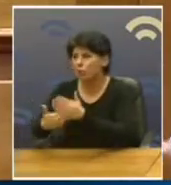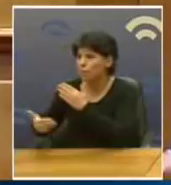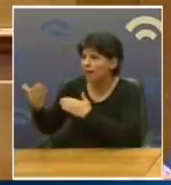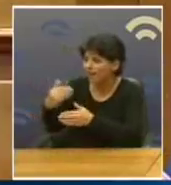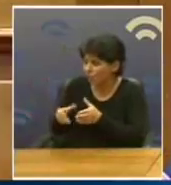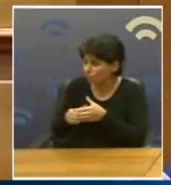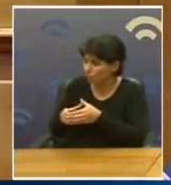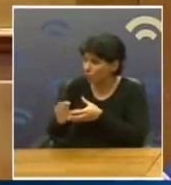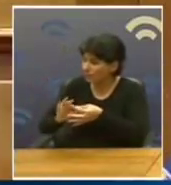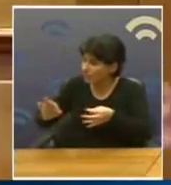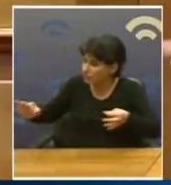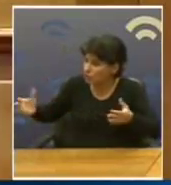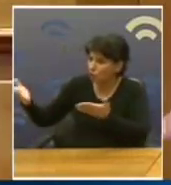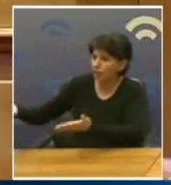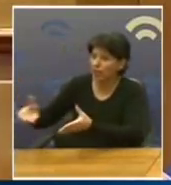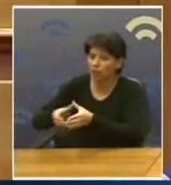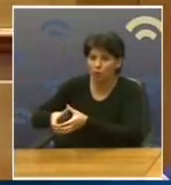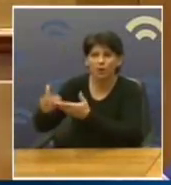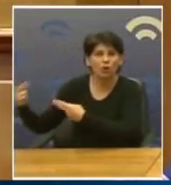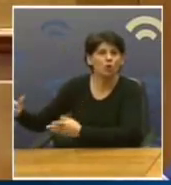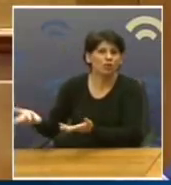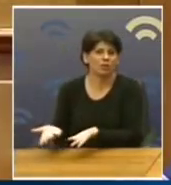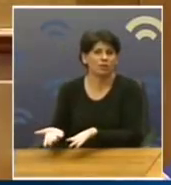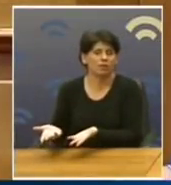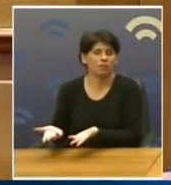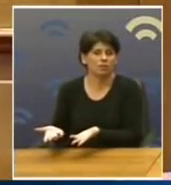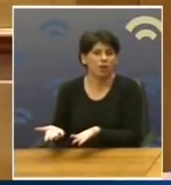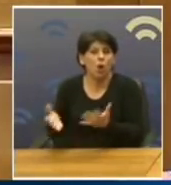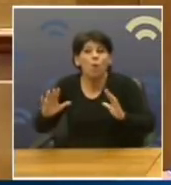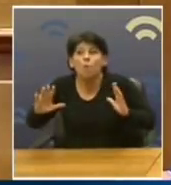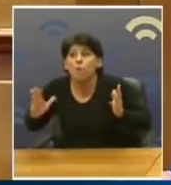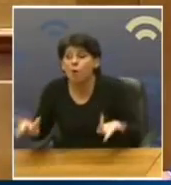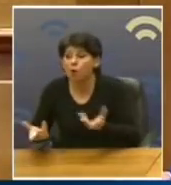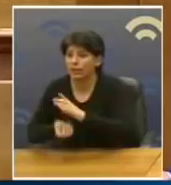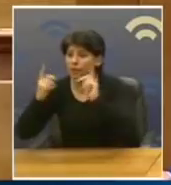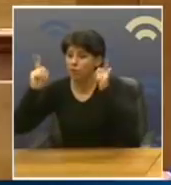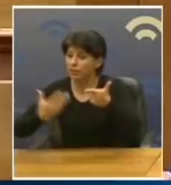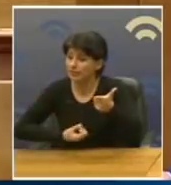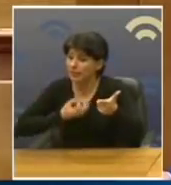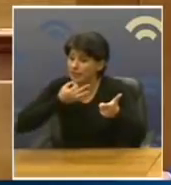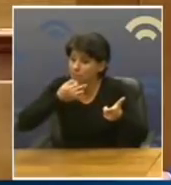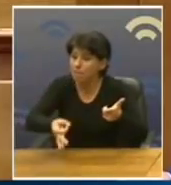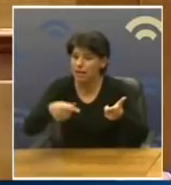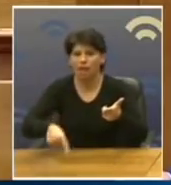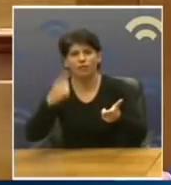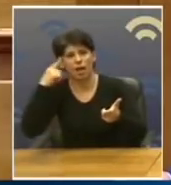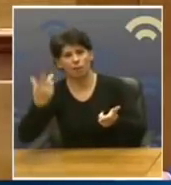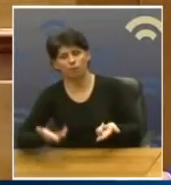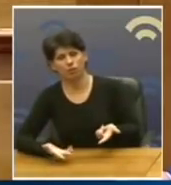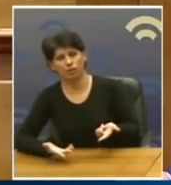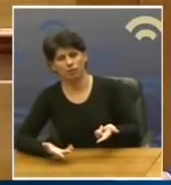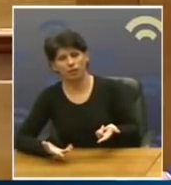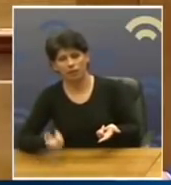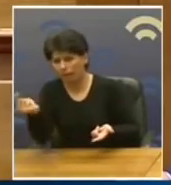παράταξή σας, την ιστορία σας, την ιστορία της παράταξής σας. Πότε είχε η Νέα Δημοκρατία εκφράσει τέτοια άποψη για